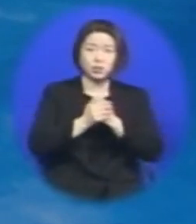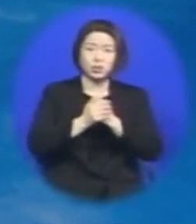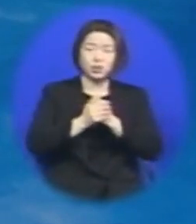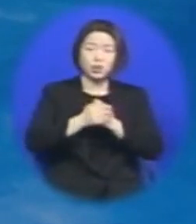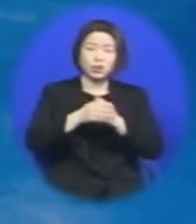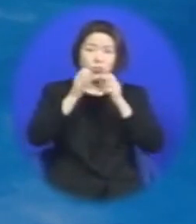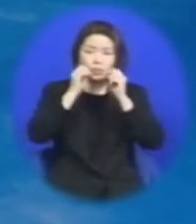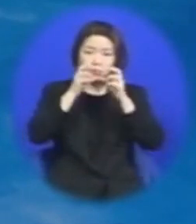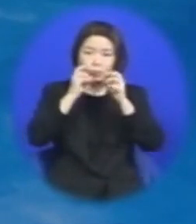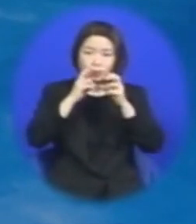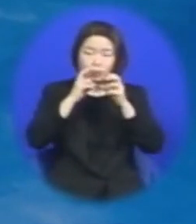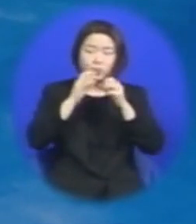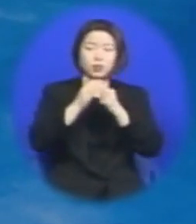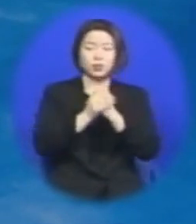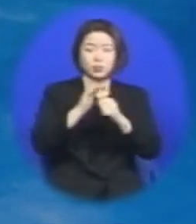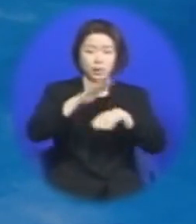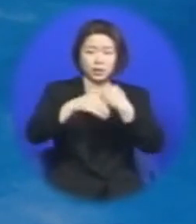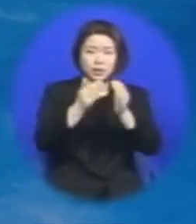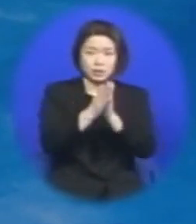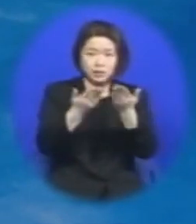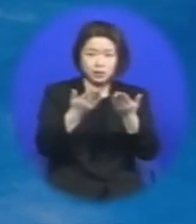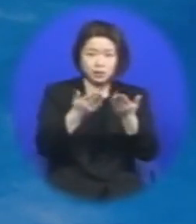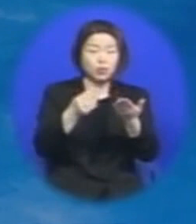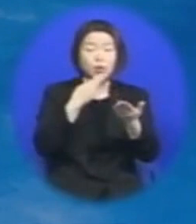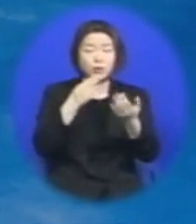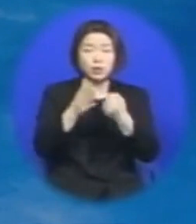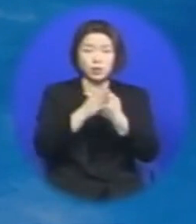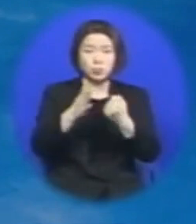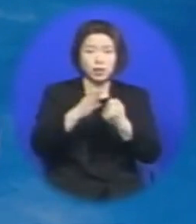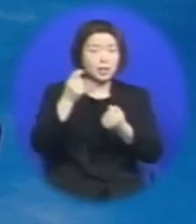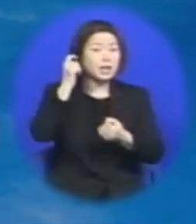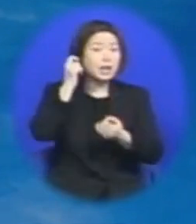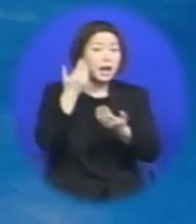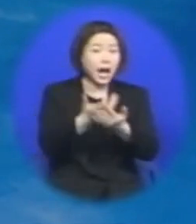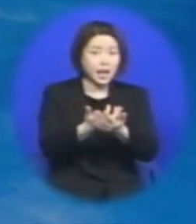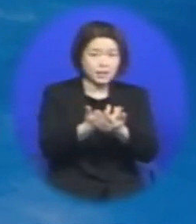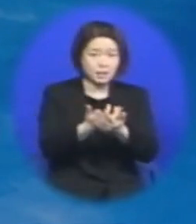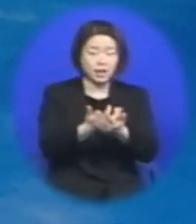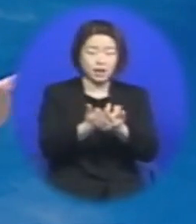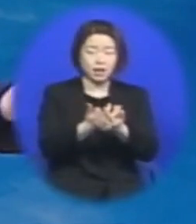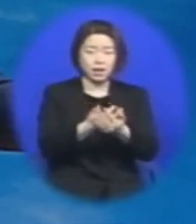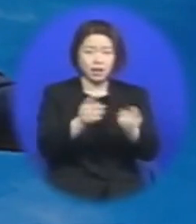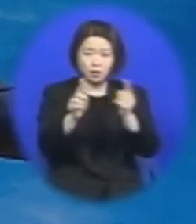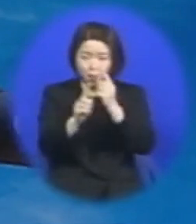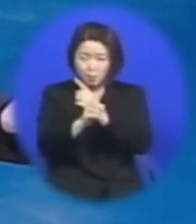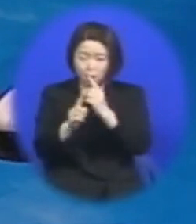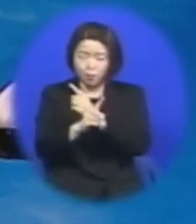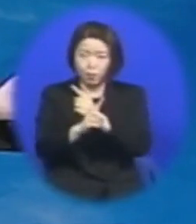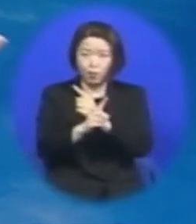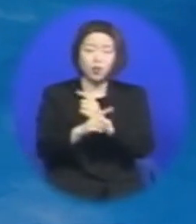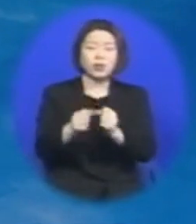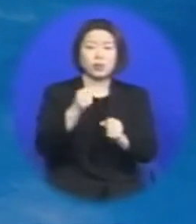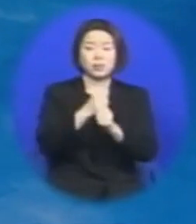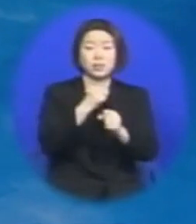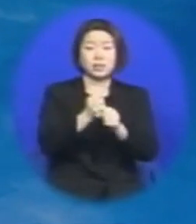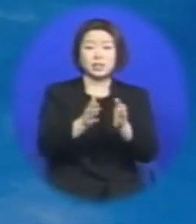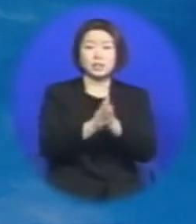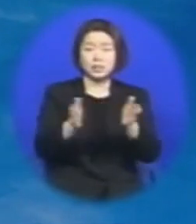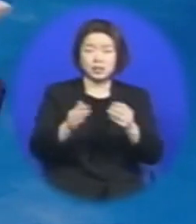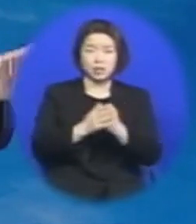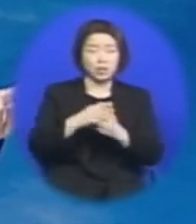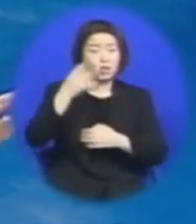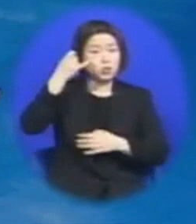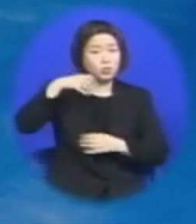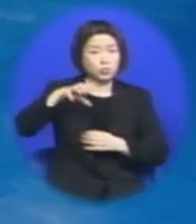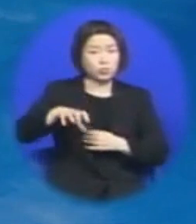없으니까 한 로 성경을 번역하는 일을 시작을 했습니다 중국의 학자들 중에 예수